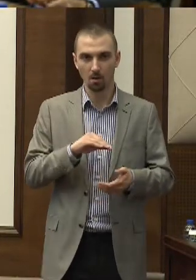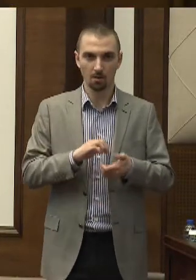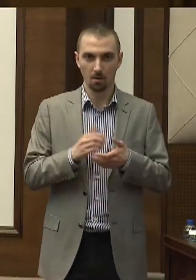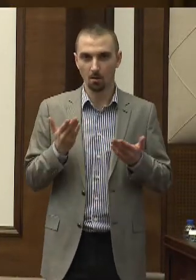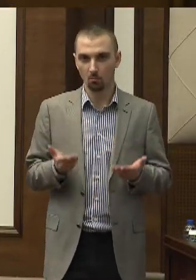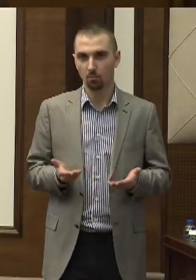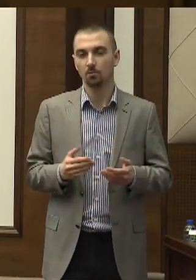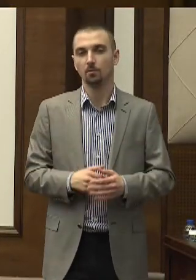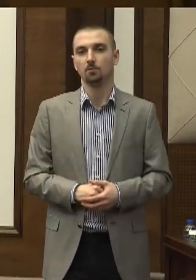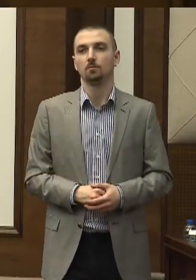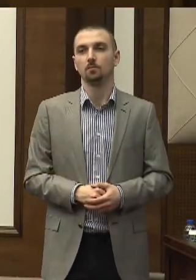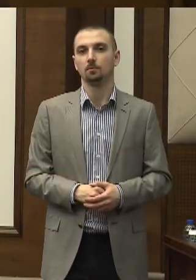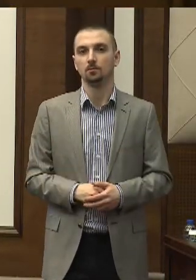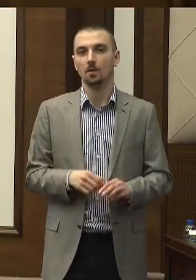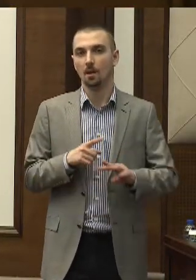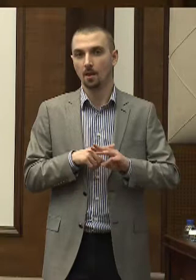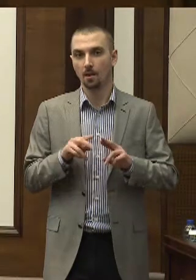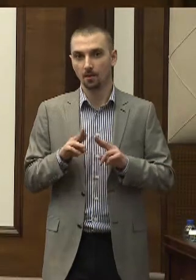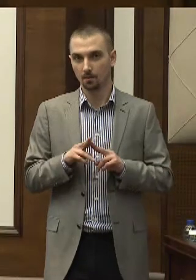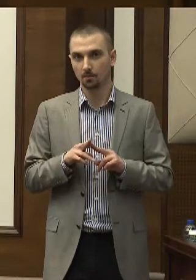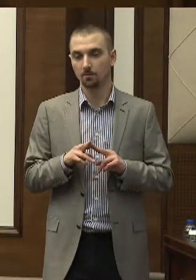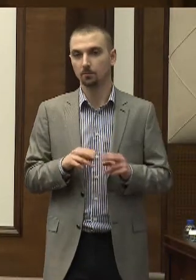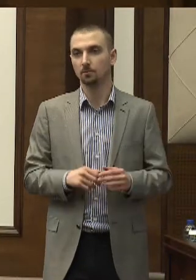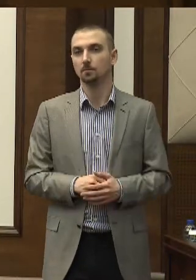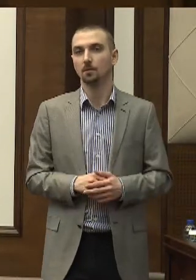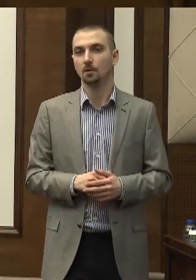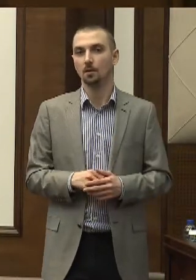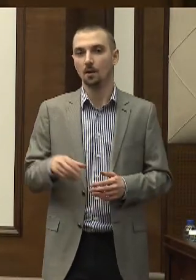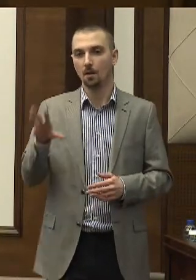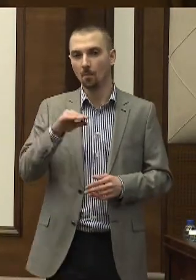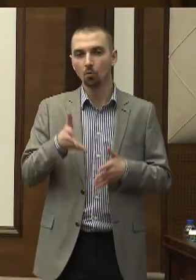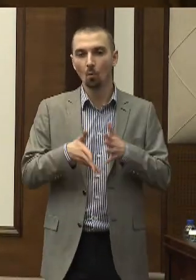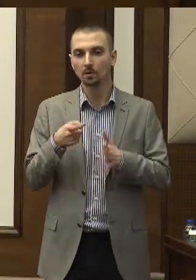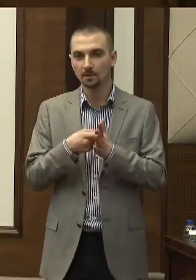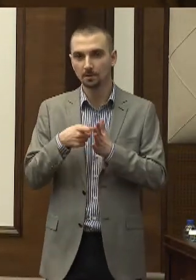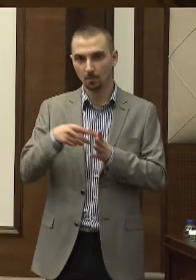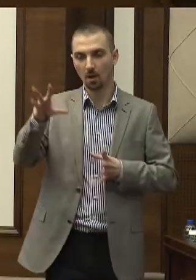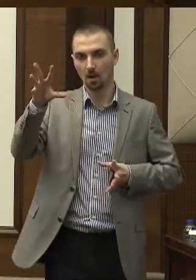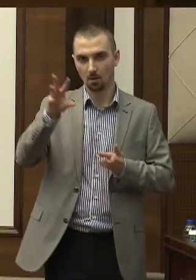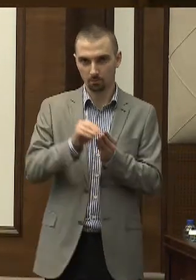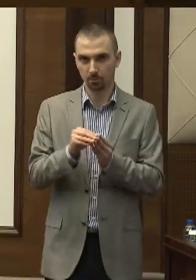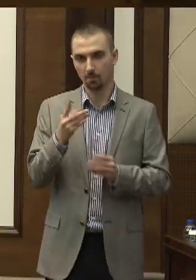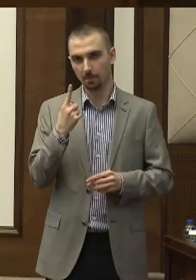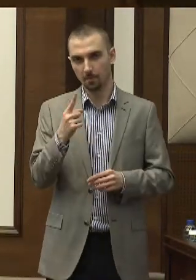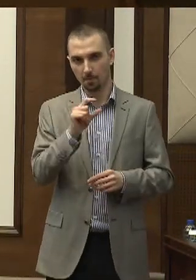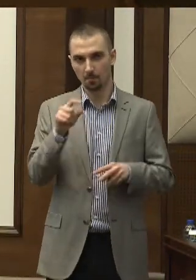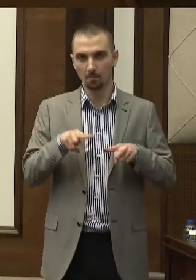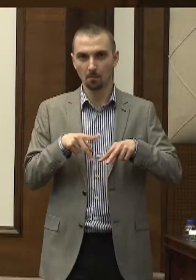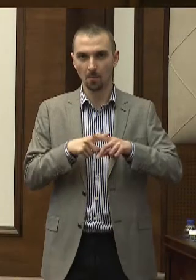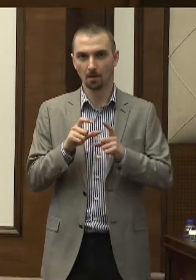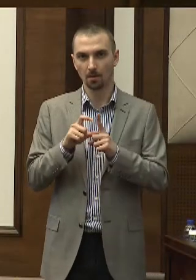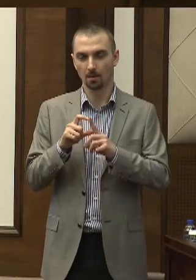kabul edilmiştir. Ek gündemde olanları da diğerlerinde birleştirip tek maddeye çeviriyorsunuz arkadaşlar?